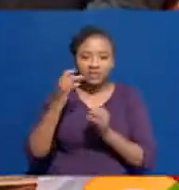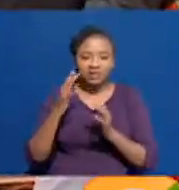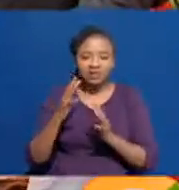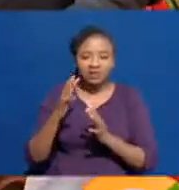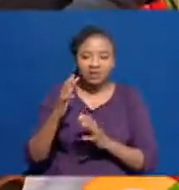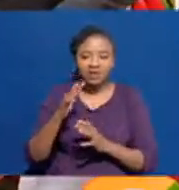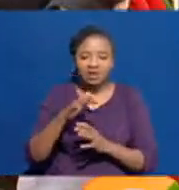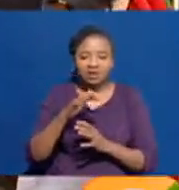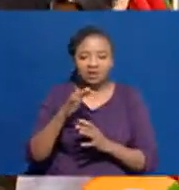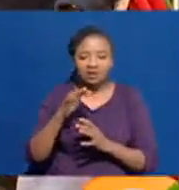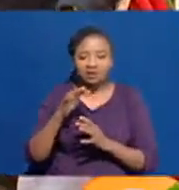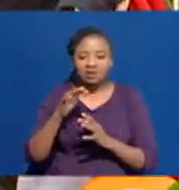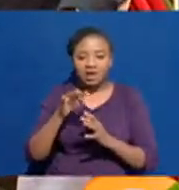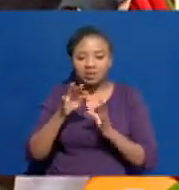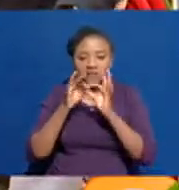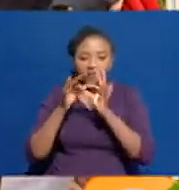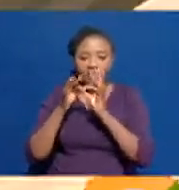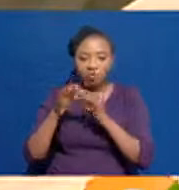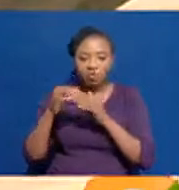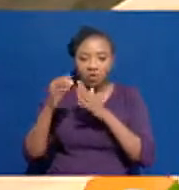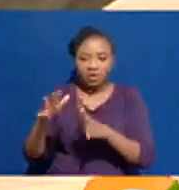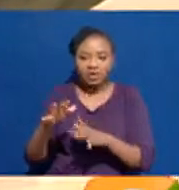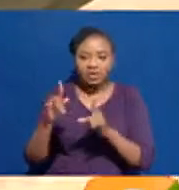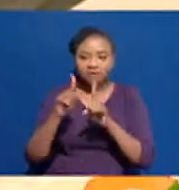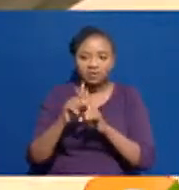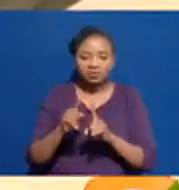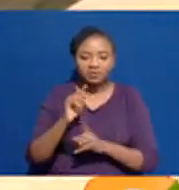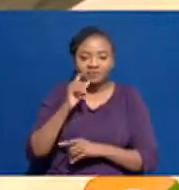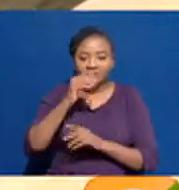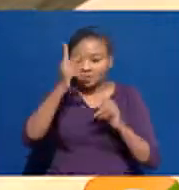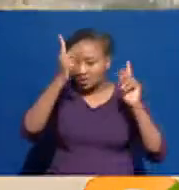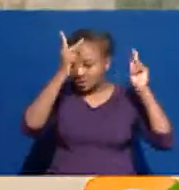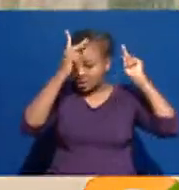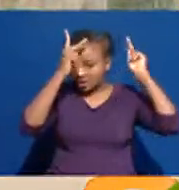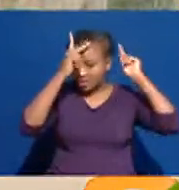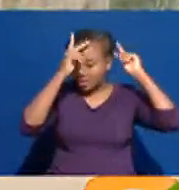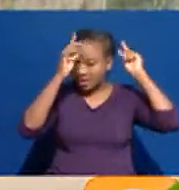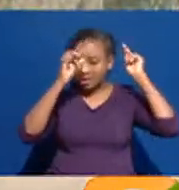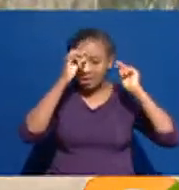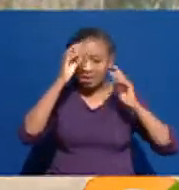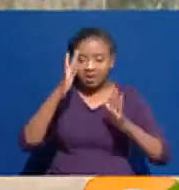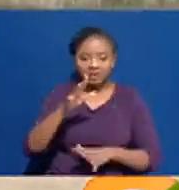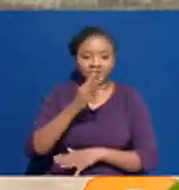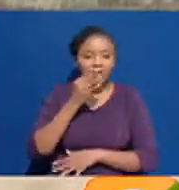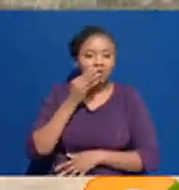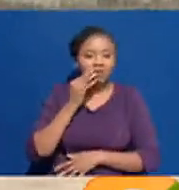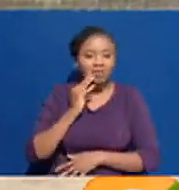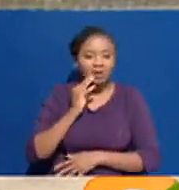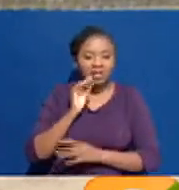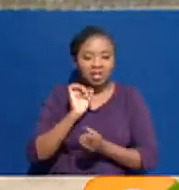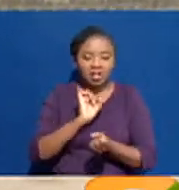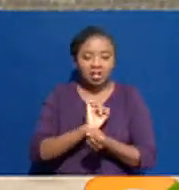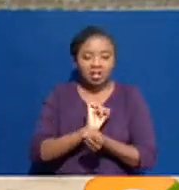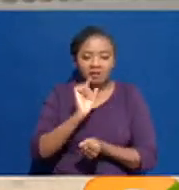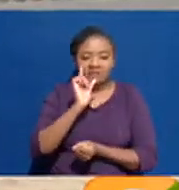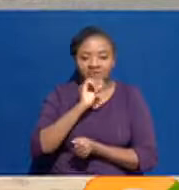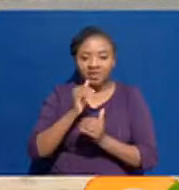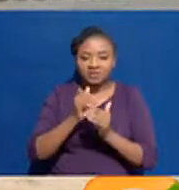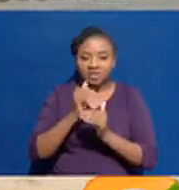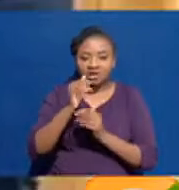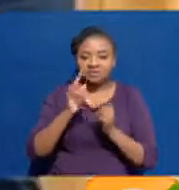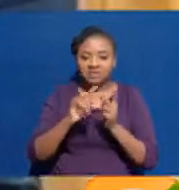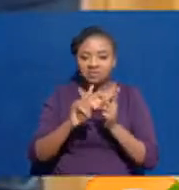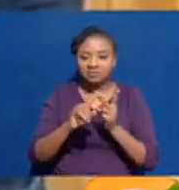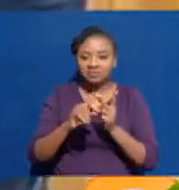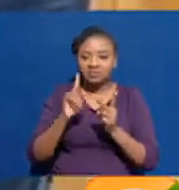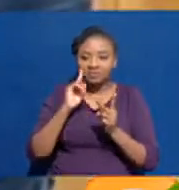kwamba tayari aliyekuwa gavana wa Kakamega Wycliffe Oparanya amekamatwa saa chache baada ya mbunge wa